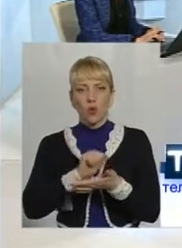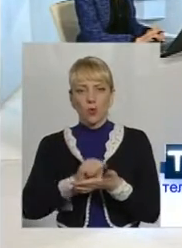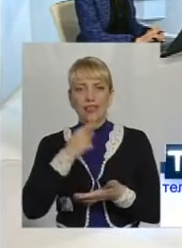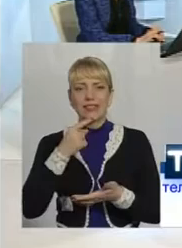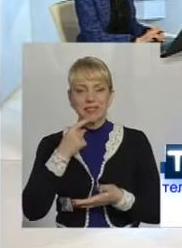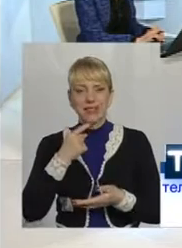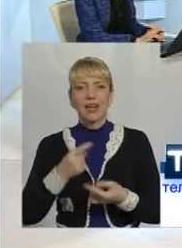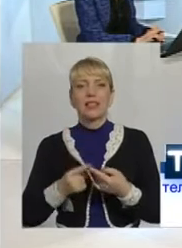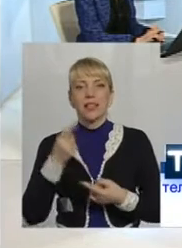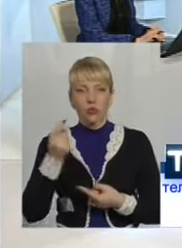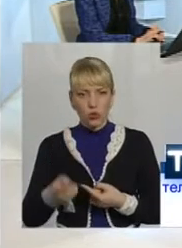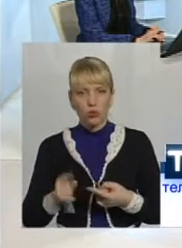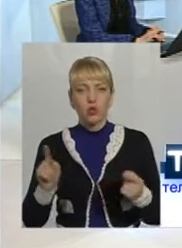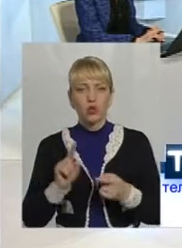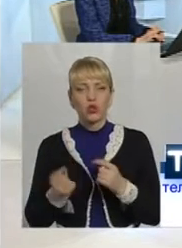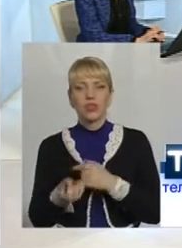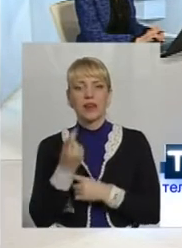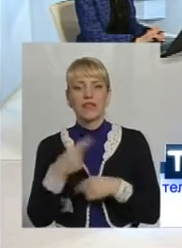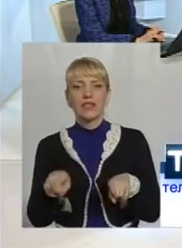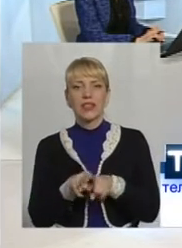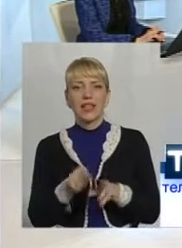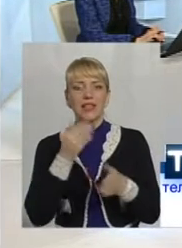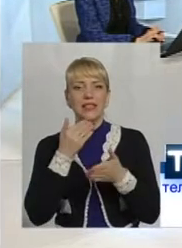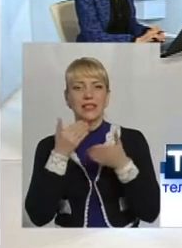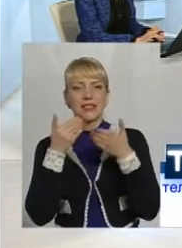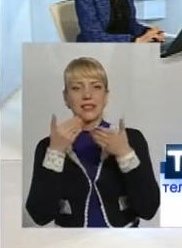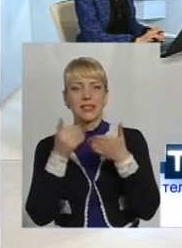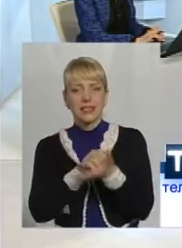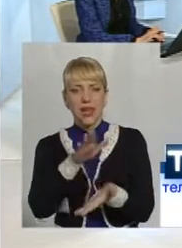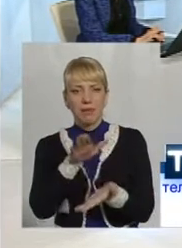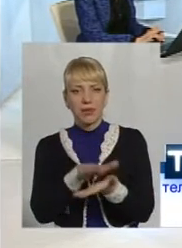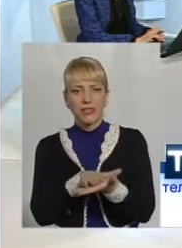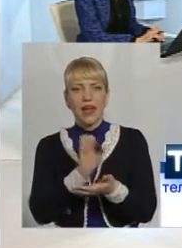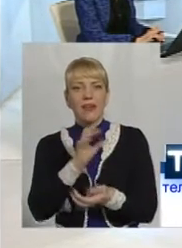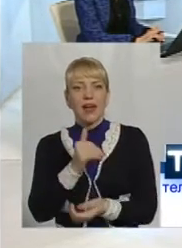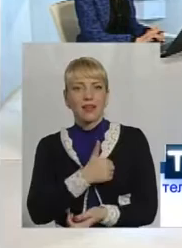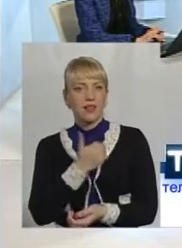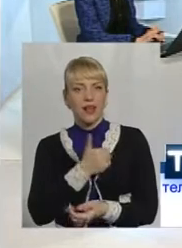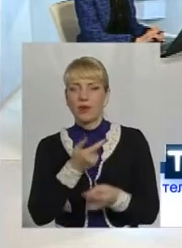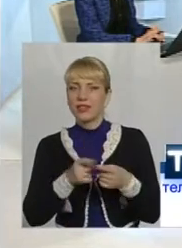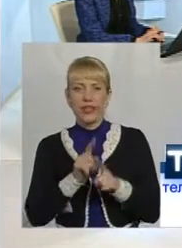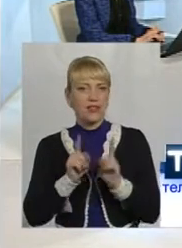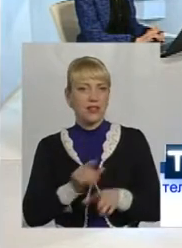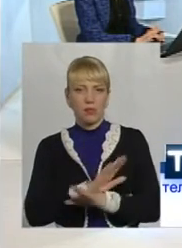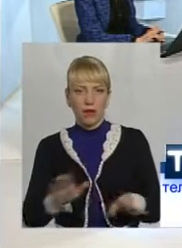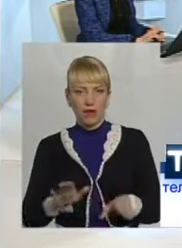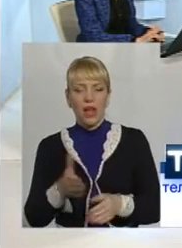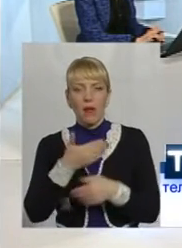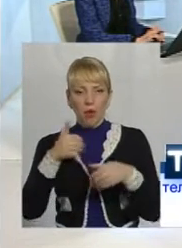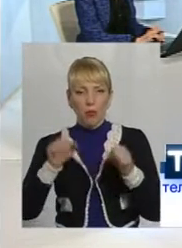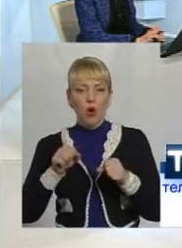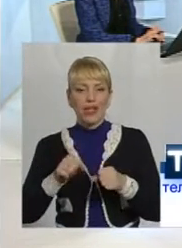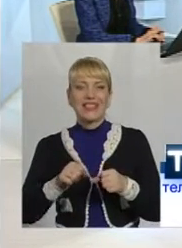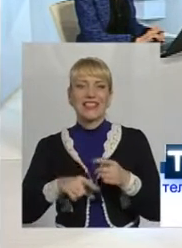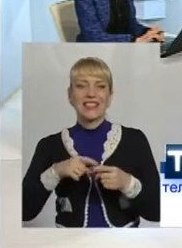наступне. Те, що з'явився такий запис як намір, це не страшно. Ми могли стати без'ядерними і